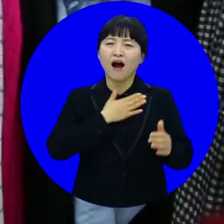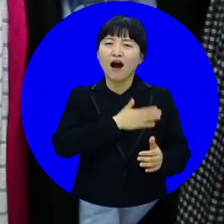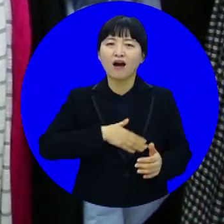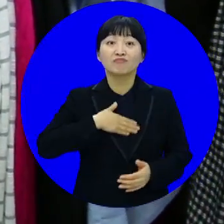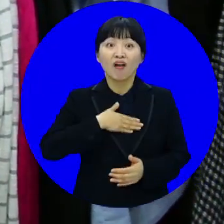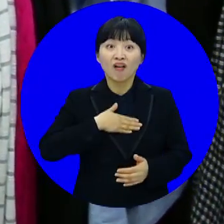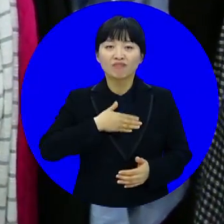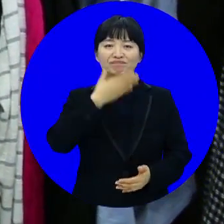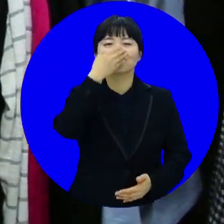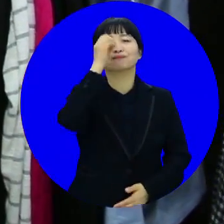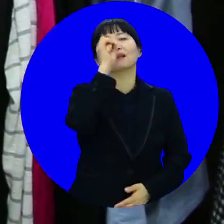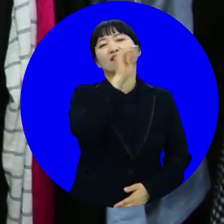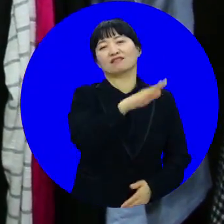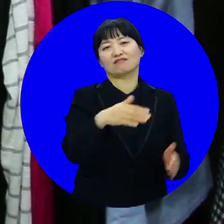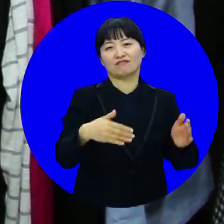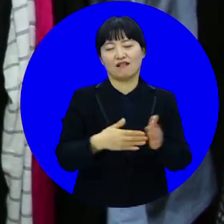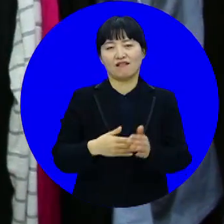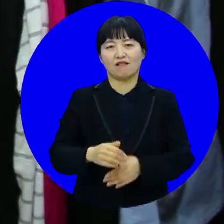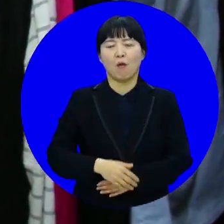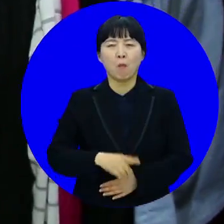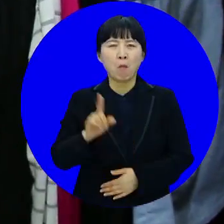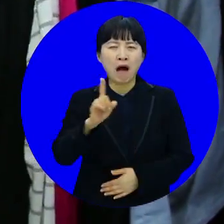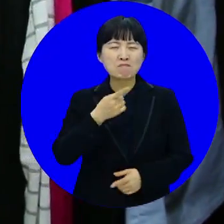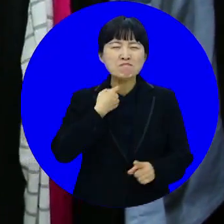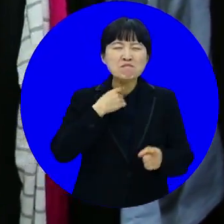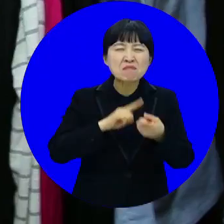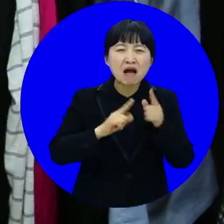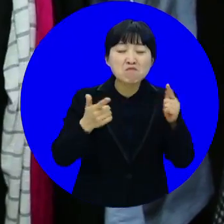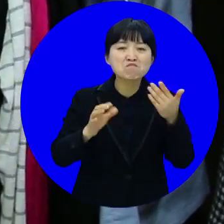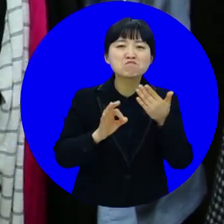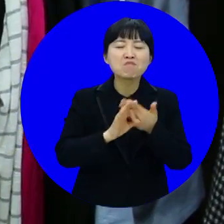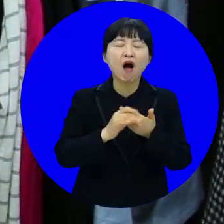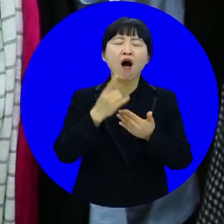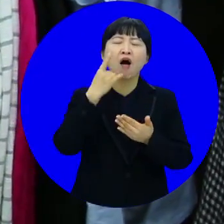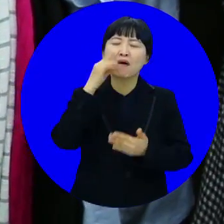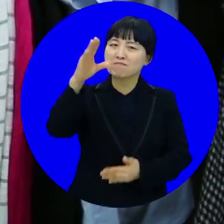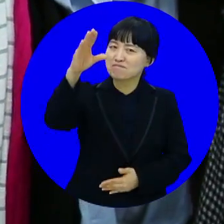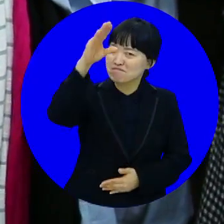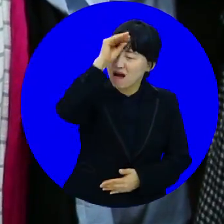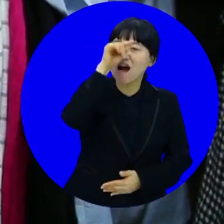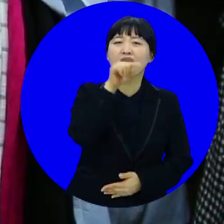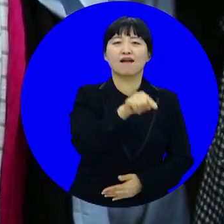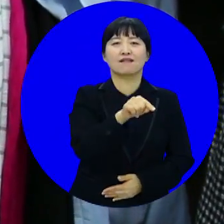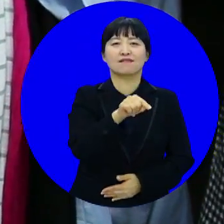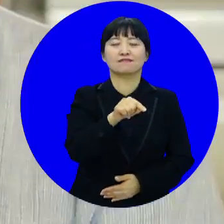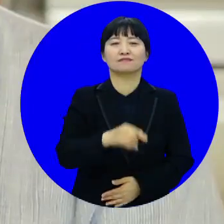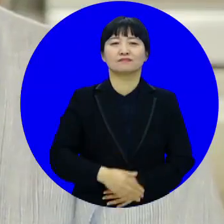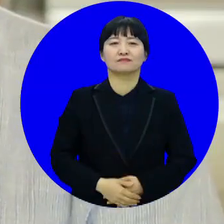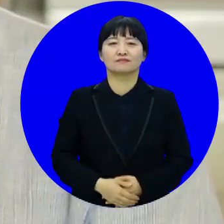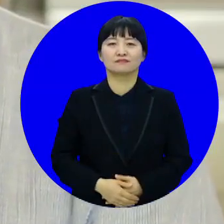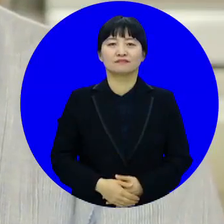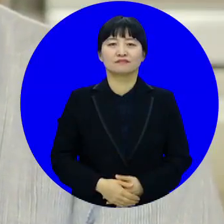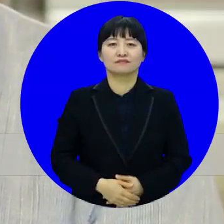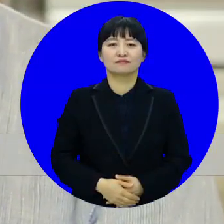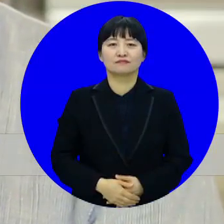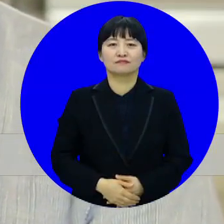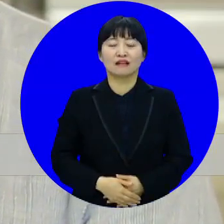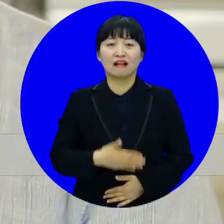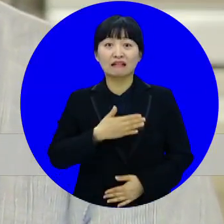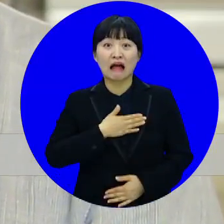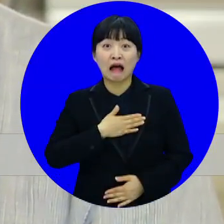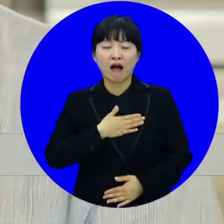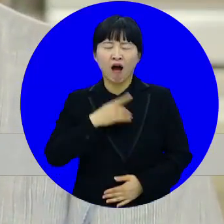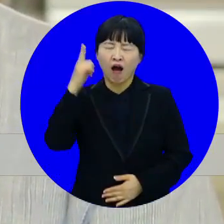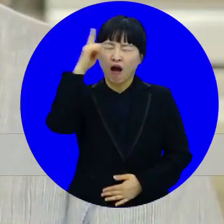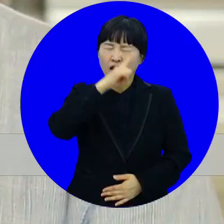않으시는데요. 네. 그리고 뭔가 마음에 안 드는 게 나오면 엄마 닮았다고 말씀하시죠. 그러게요. 제가 보기 싫어하는